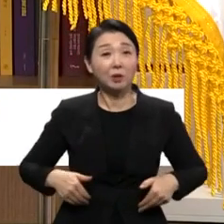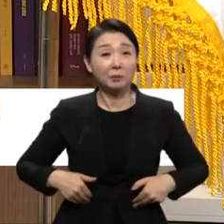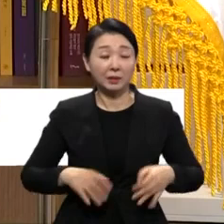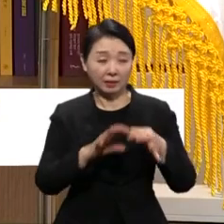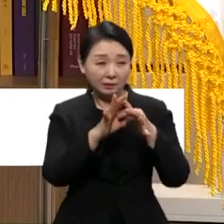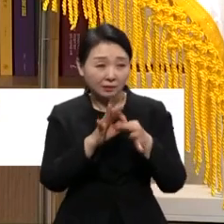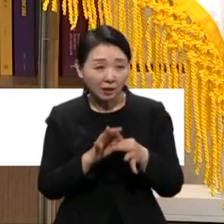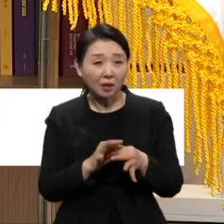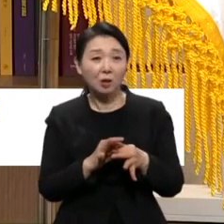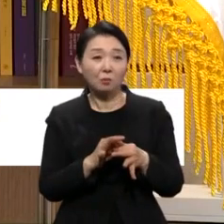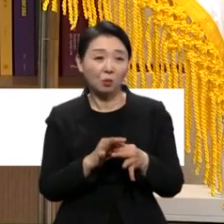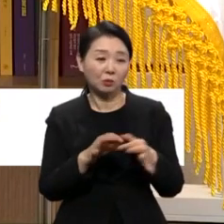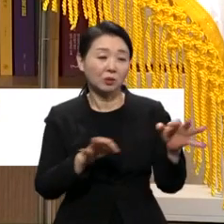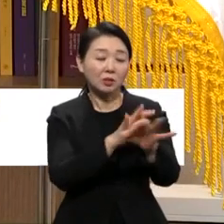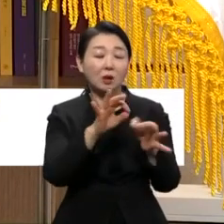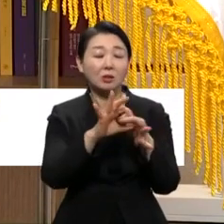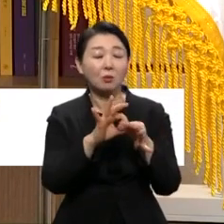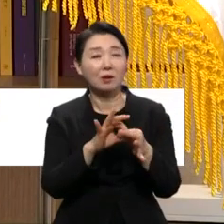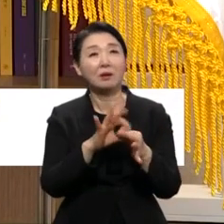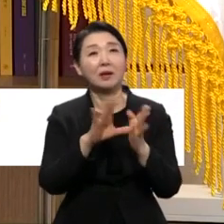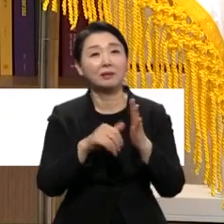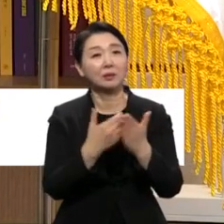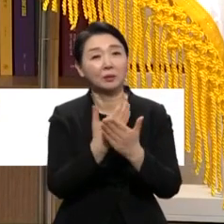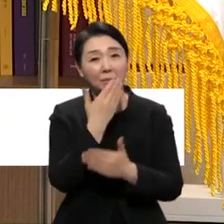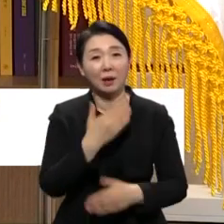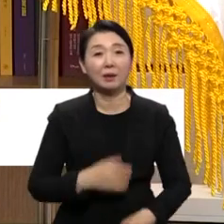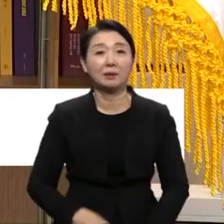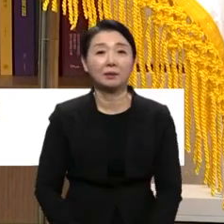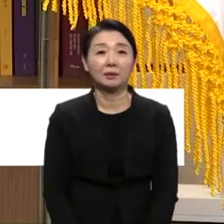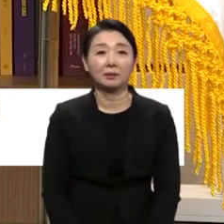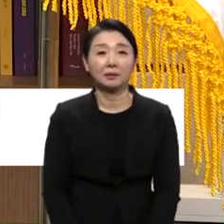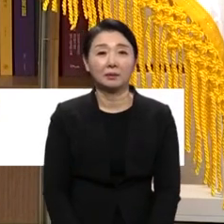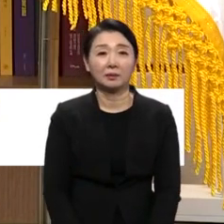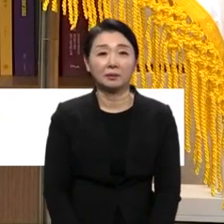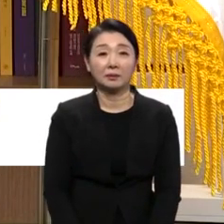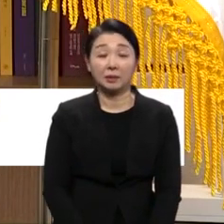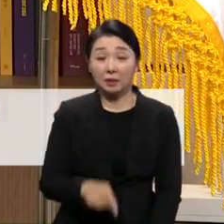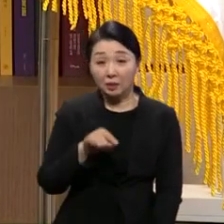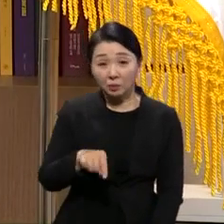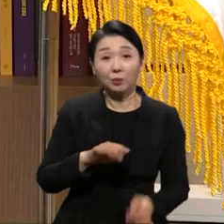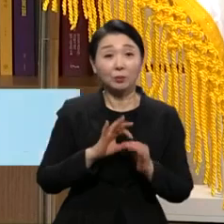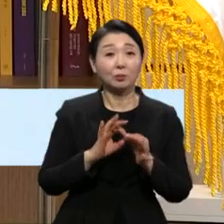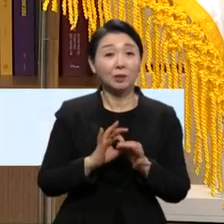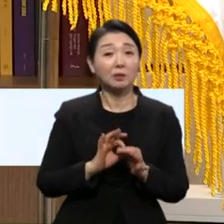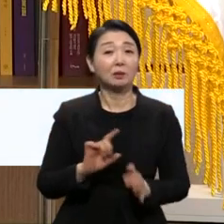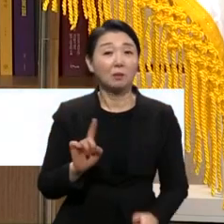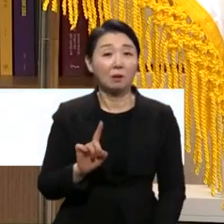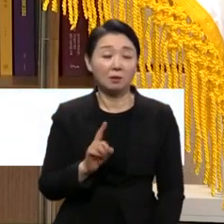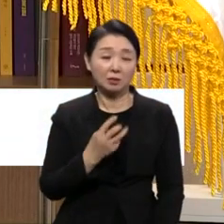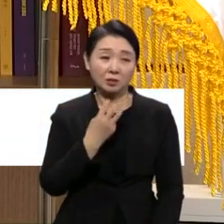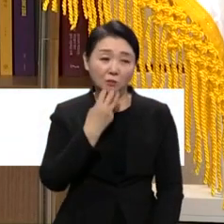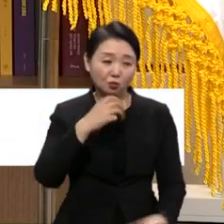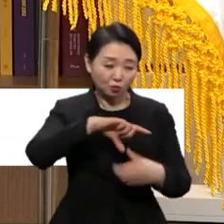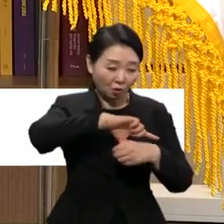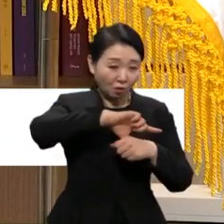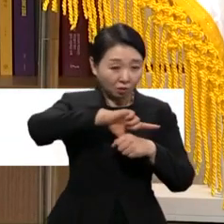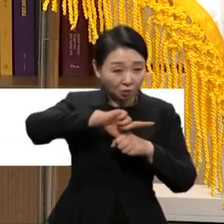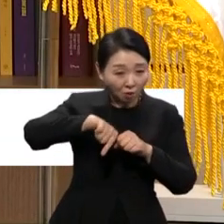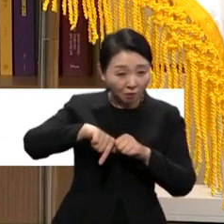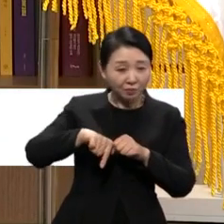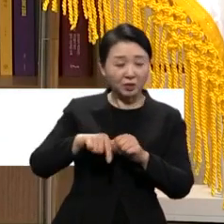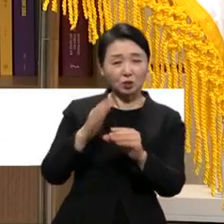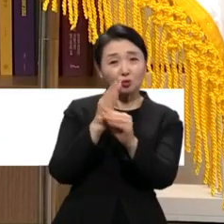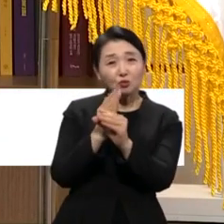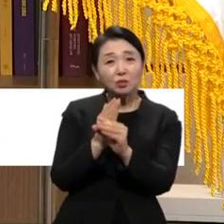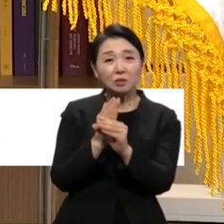또 광역 경제권 사업을 저희가 활발히 추진을 하고 있습니다. 이것을 통해서 지금 수도권 일극주의로 인한 여러